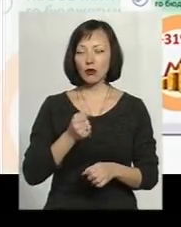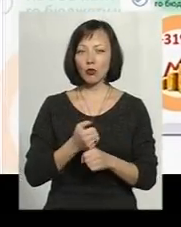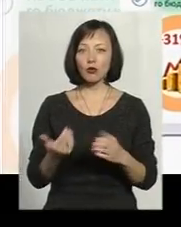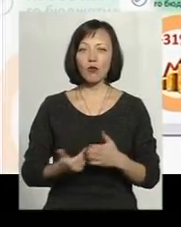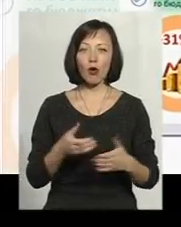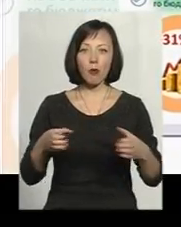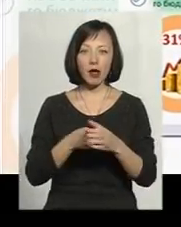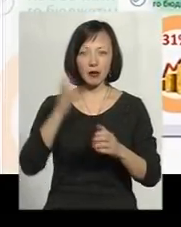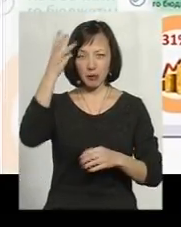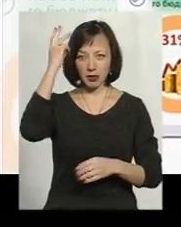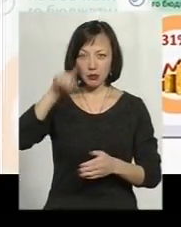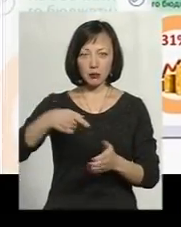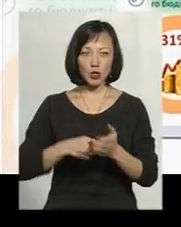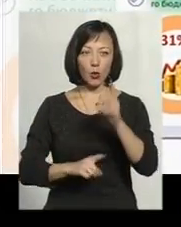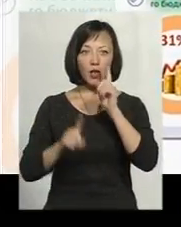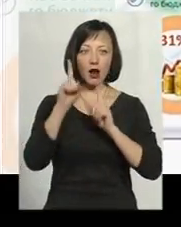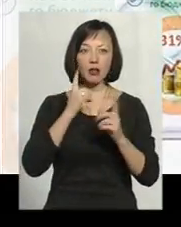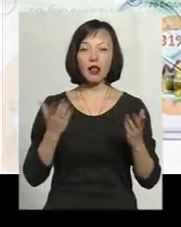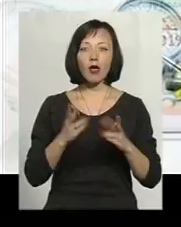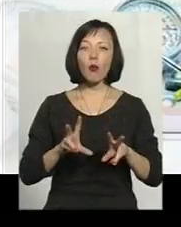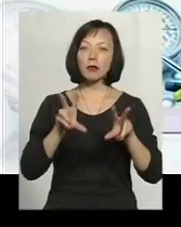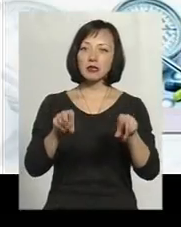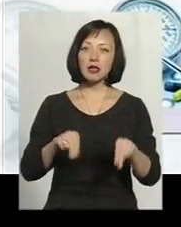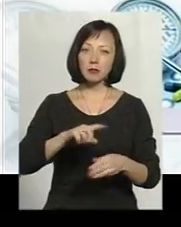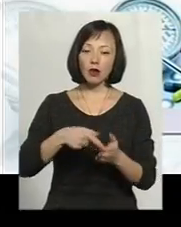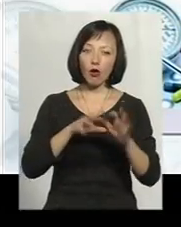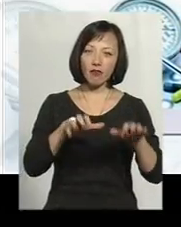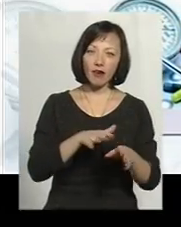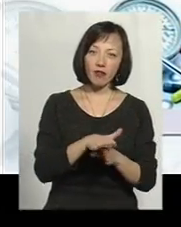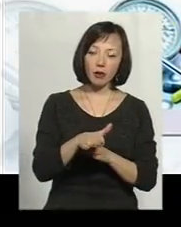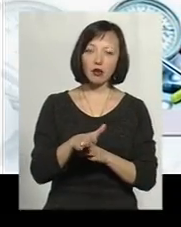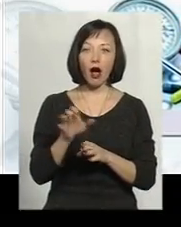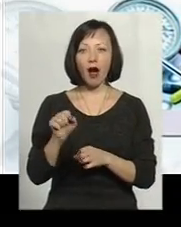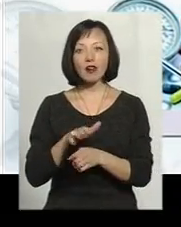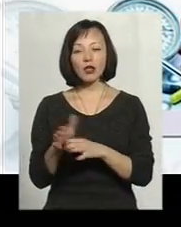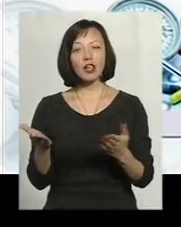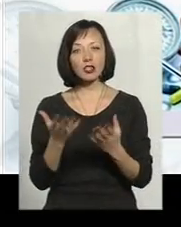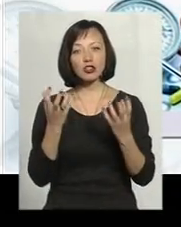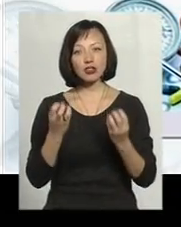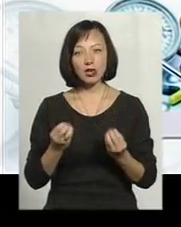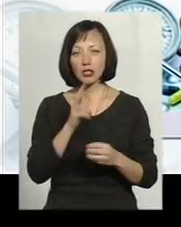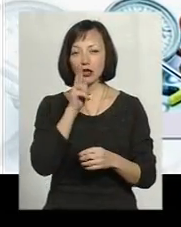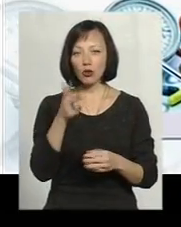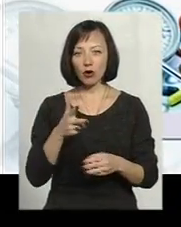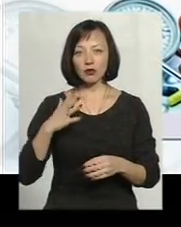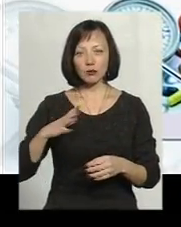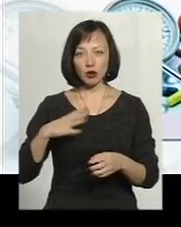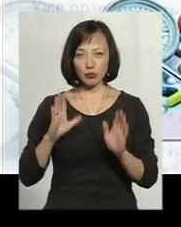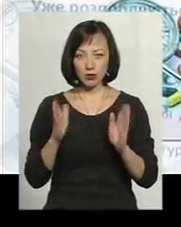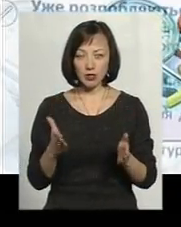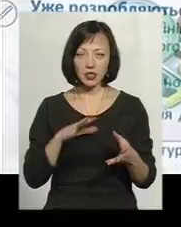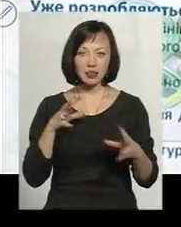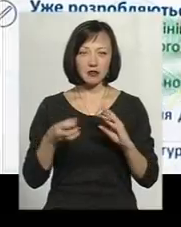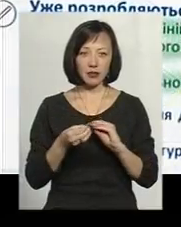нової команди Хмельницької міської ради, які обіцянки міський голова виконав, а виконання яких ще 3 роки доведеться чекати?